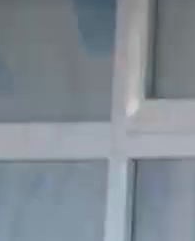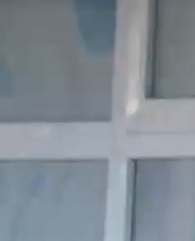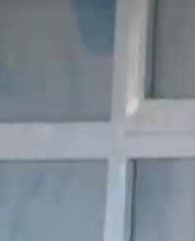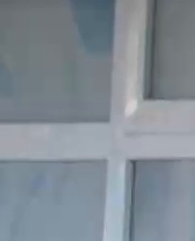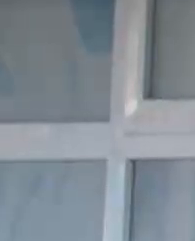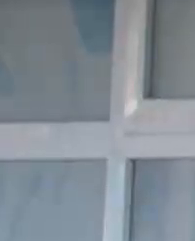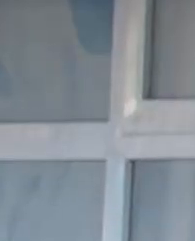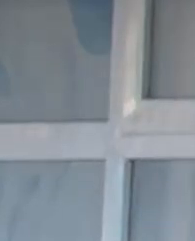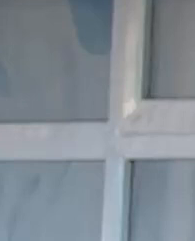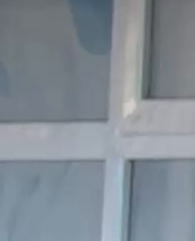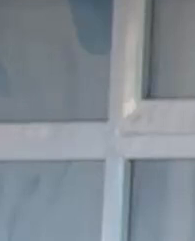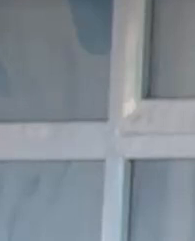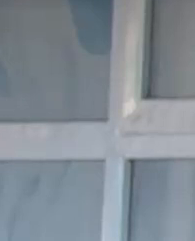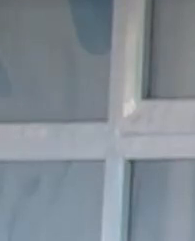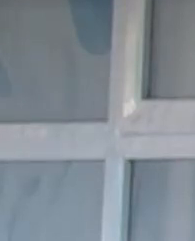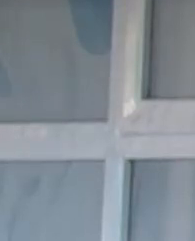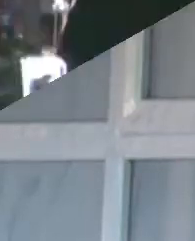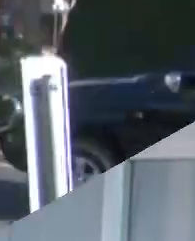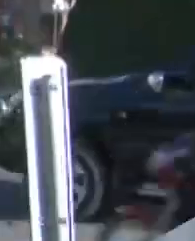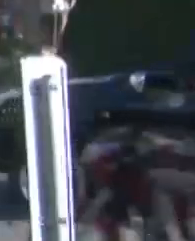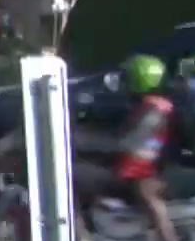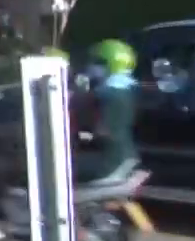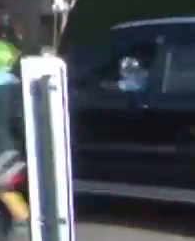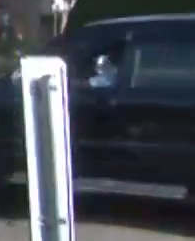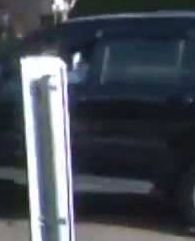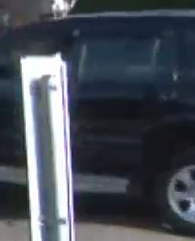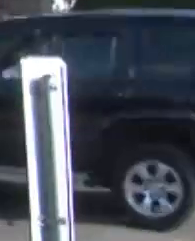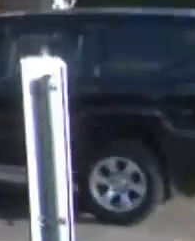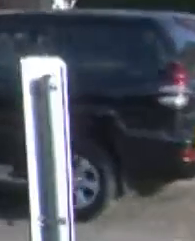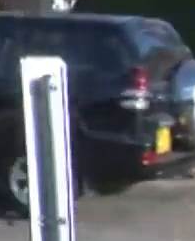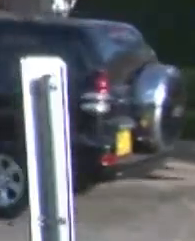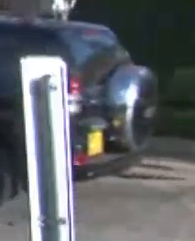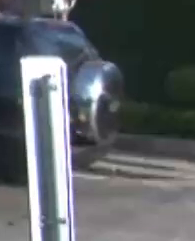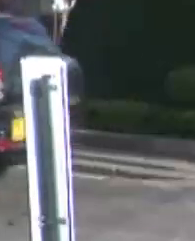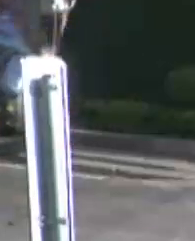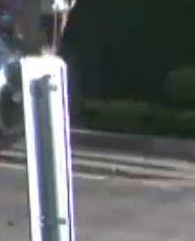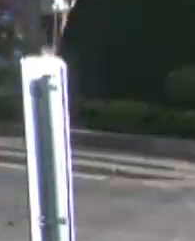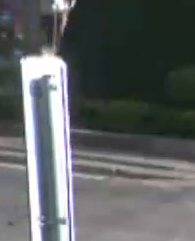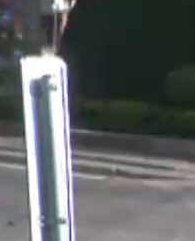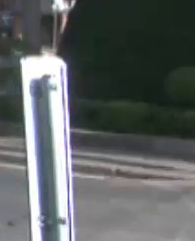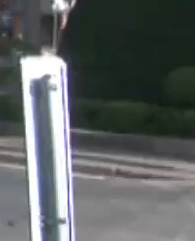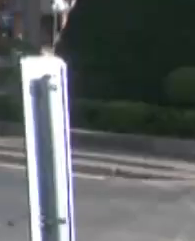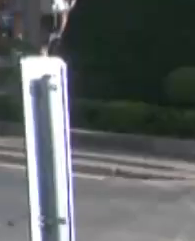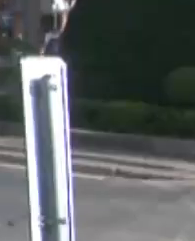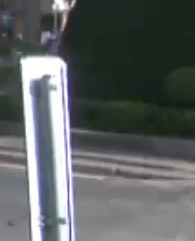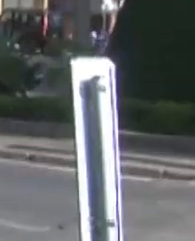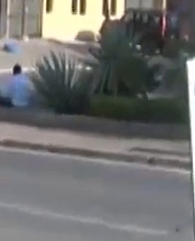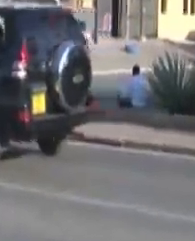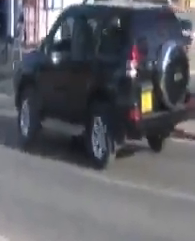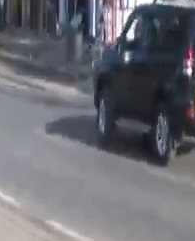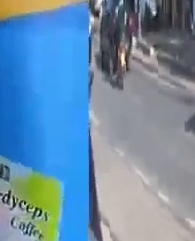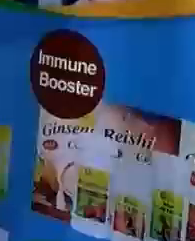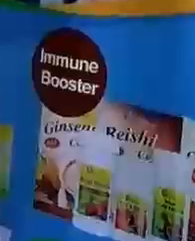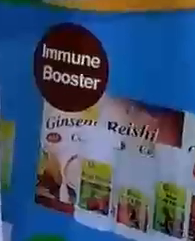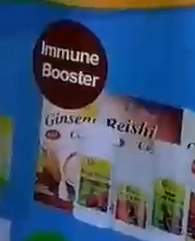gahanda kerekeza Niboyi kuri dodani ya mbere ahateganye na Ramani. Dukorera mu nyubako ya Moriya